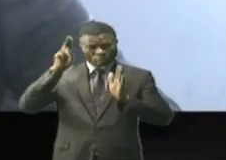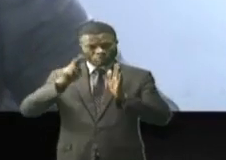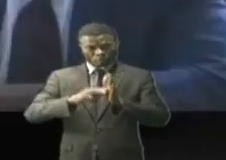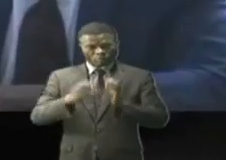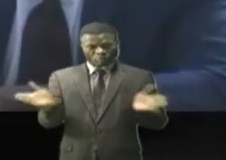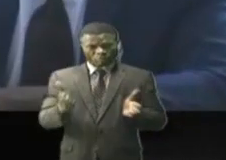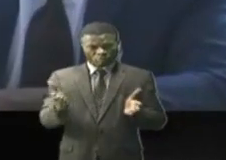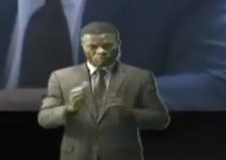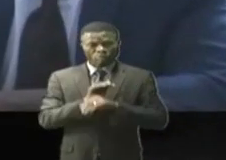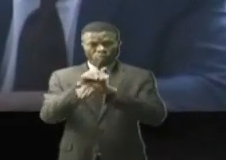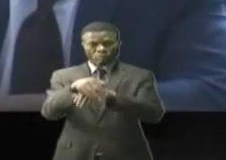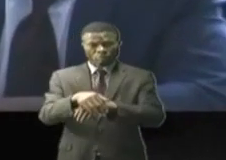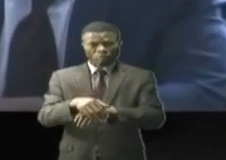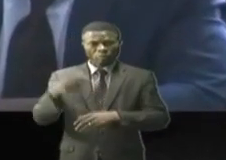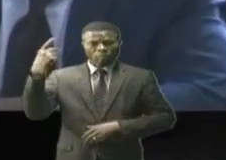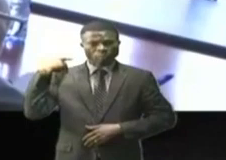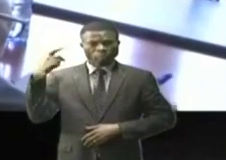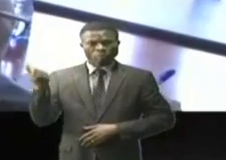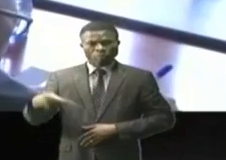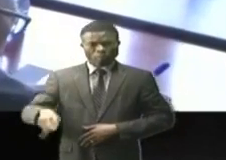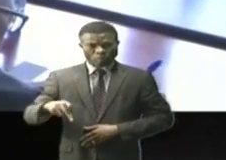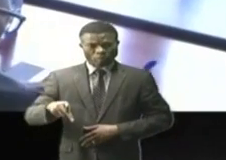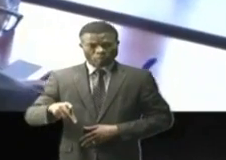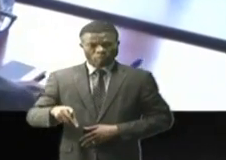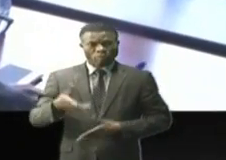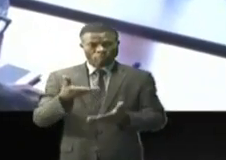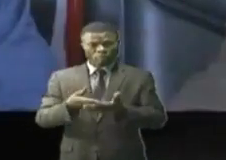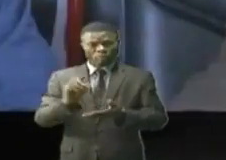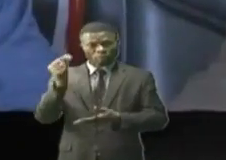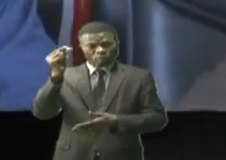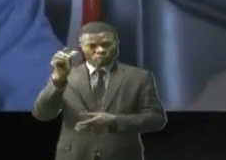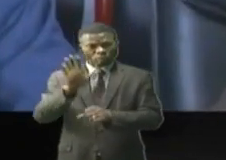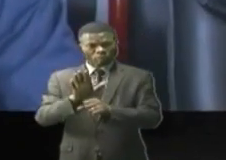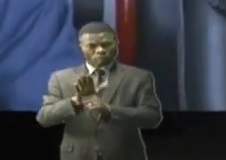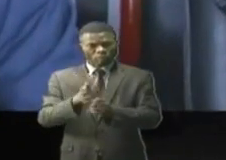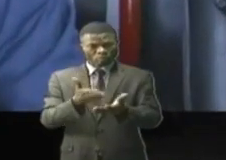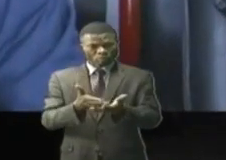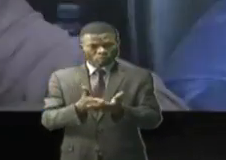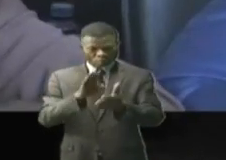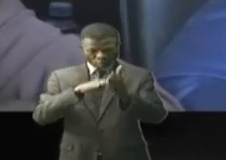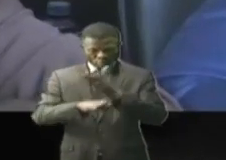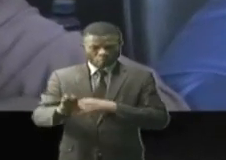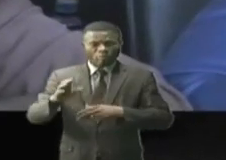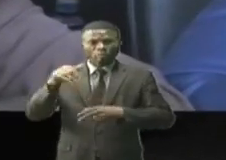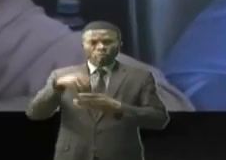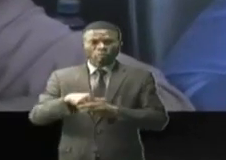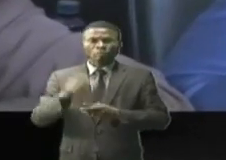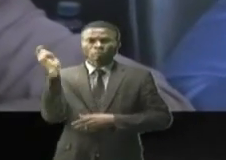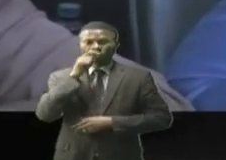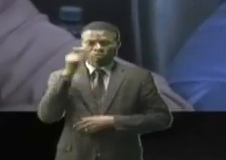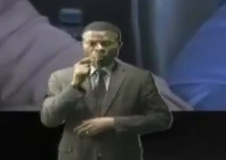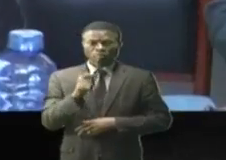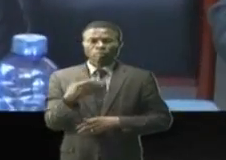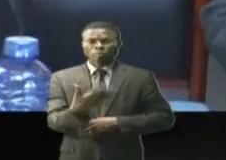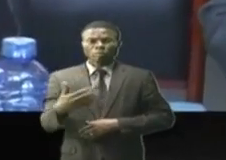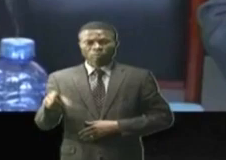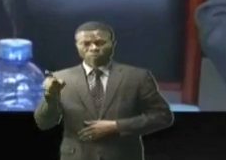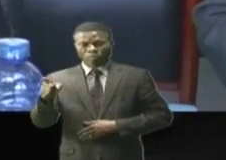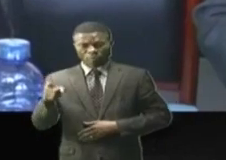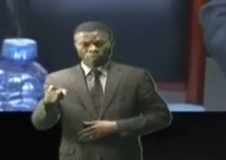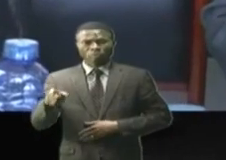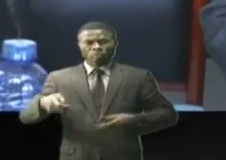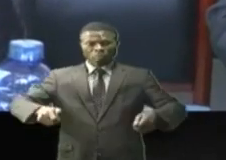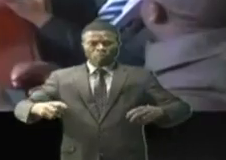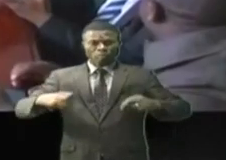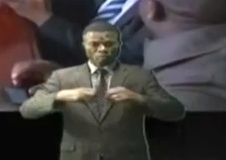renforcent l'implication des élus de province dans lequel se trouvent les minerais stratégiques qui entrent dans la fabrication des précurseurs des batteries électriques.